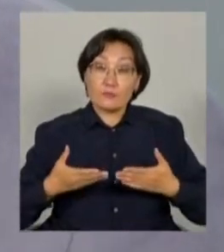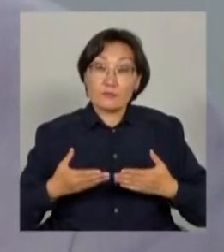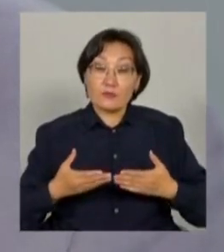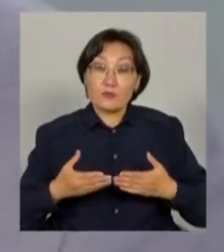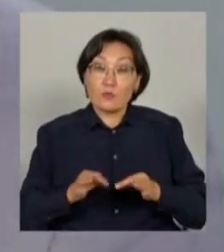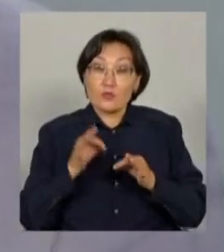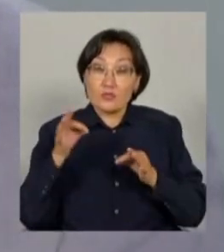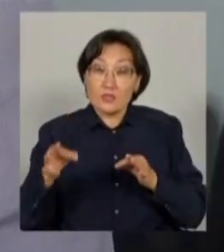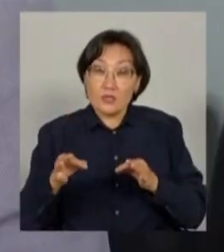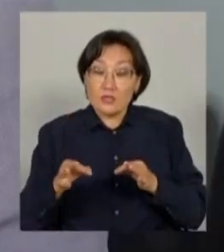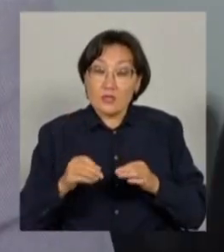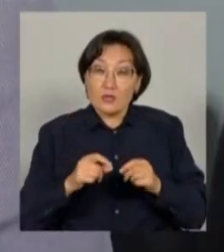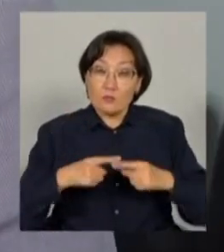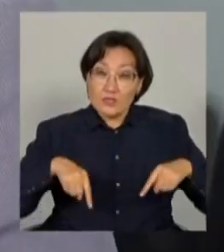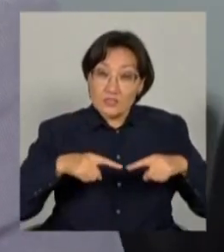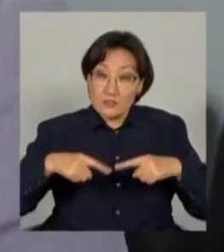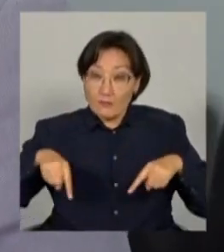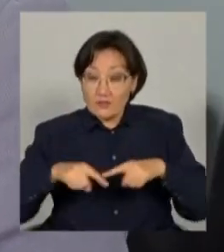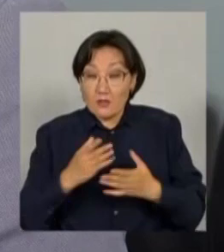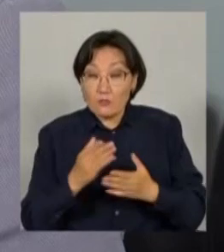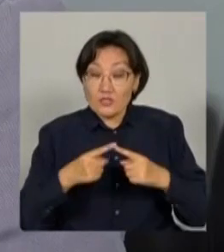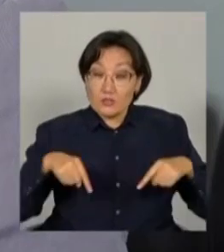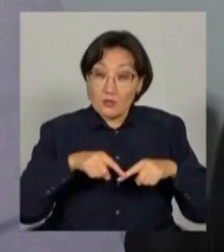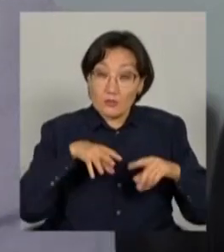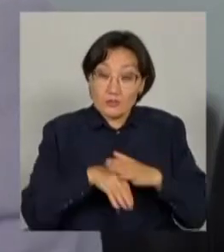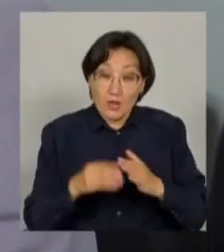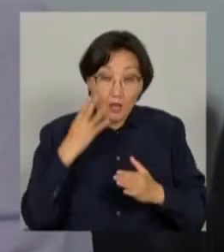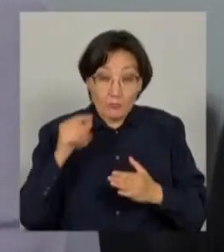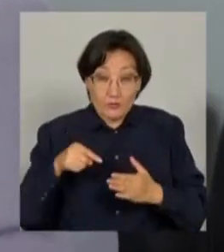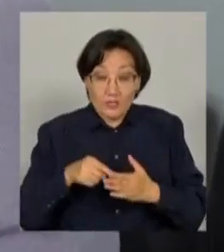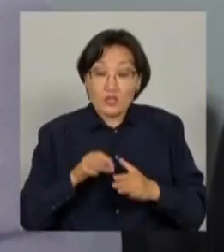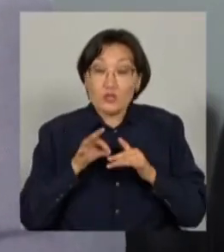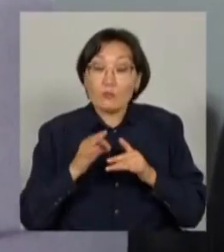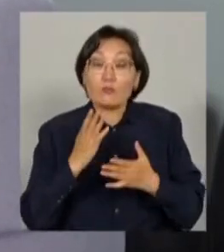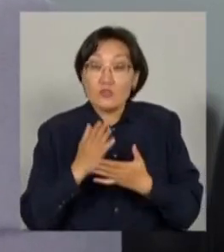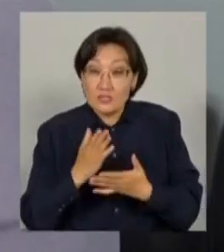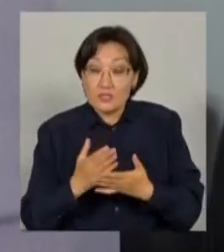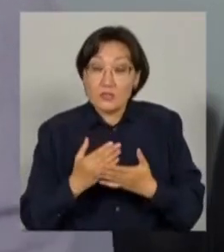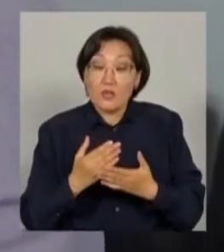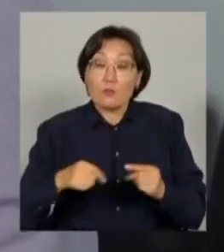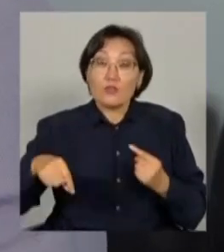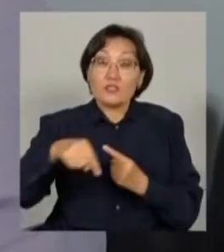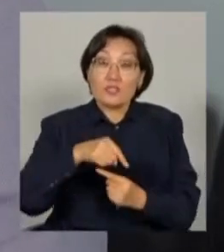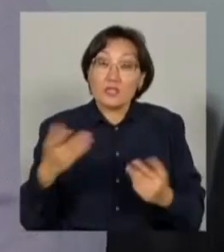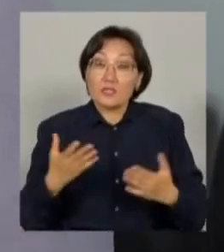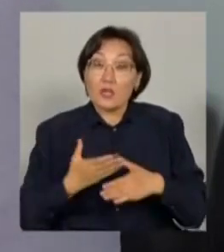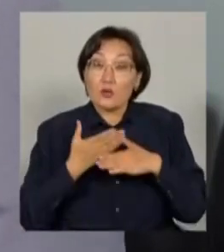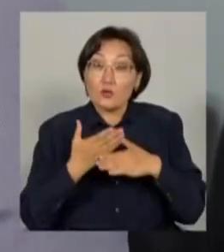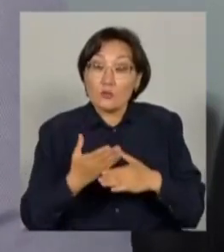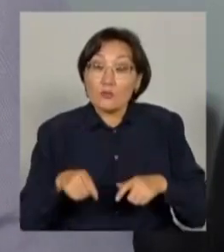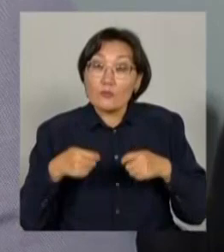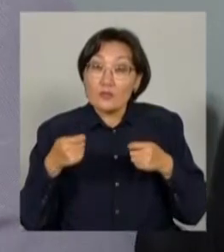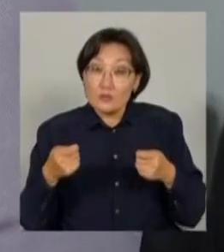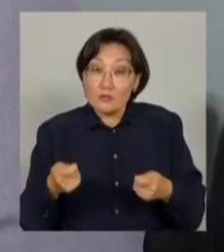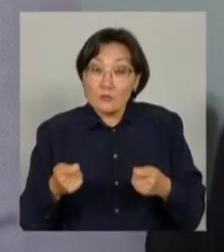өңірлік советтер бар. Ол советтің ішінде біз жалпы Алматы қаласындағы жүріп жатқан кәсіпкерлерге қандай көмек ретінде беру